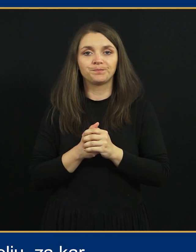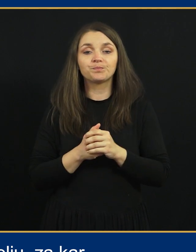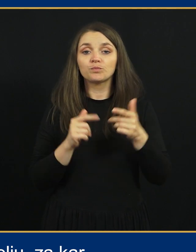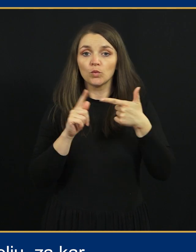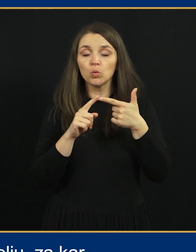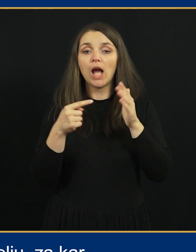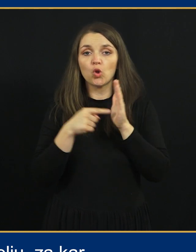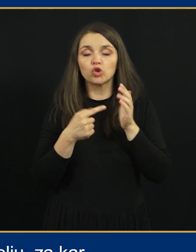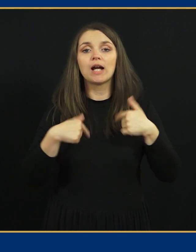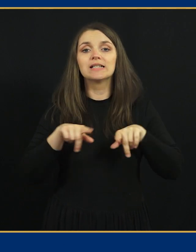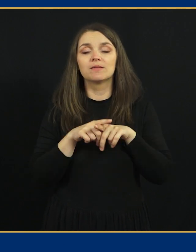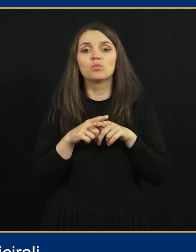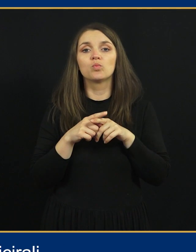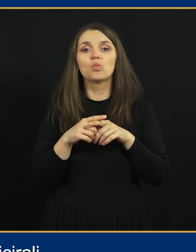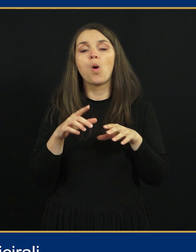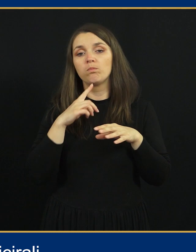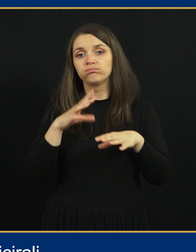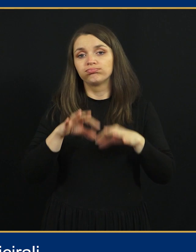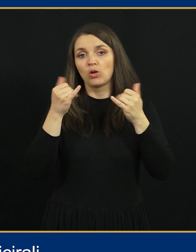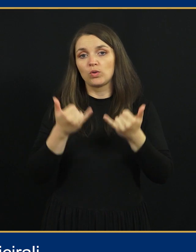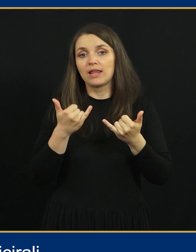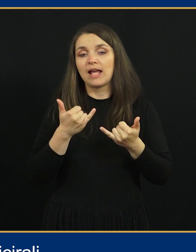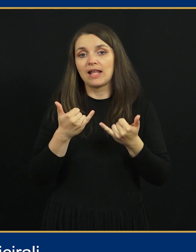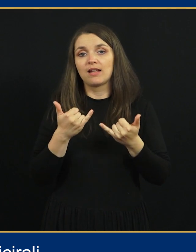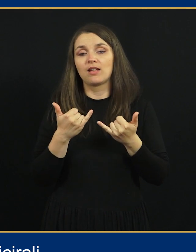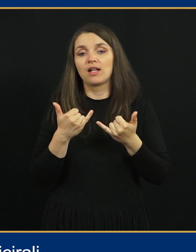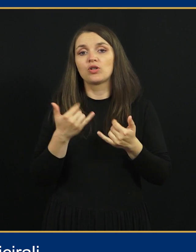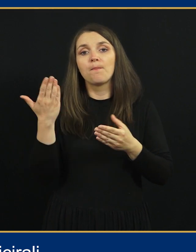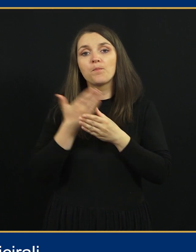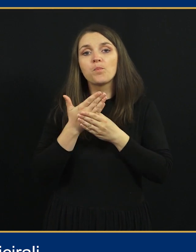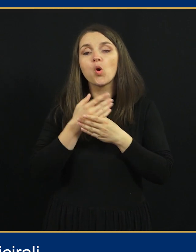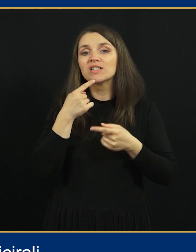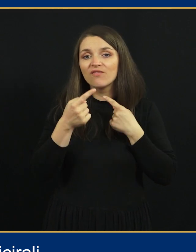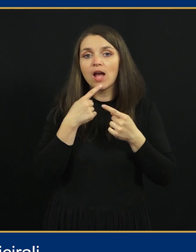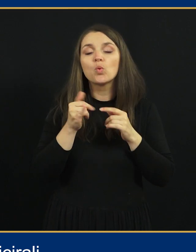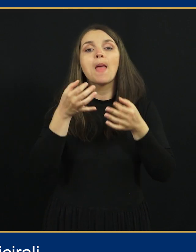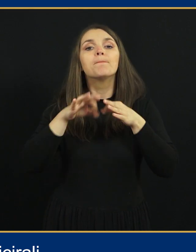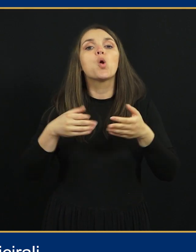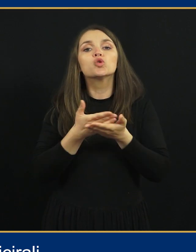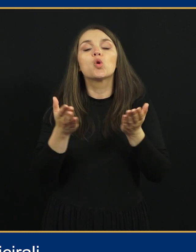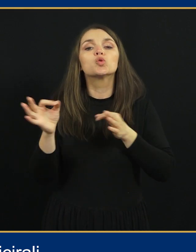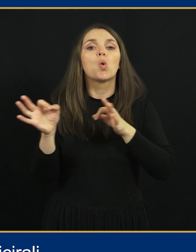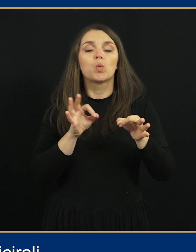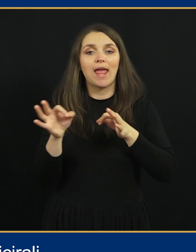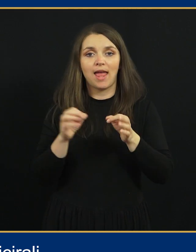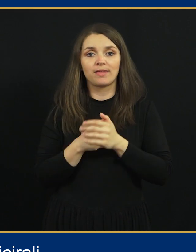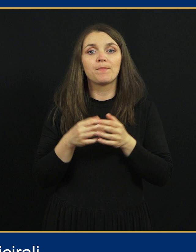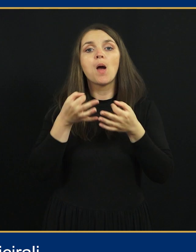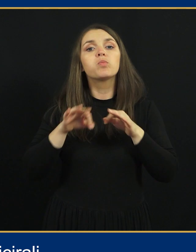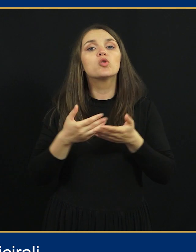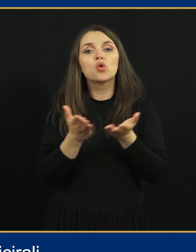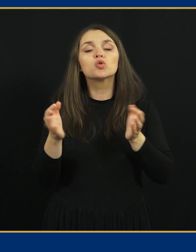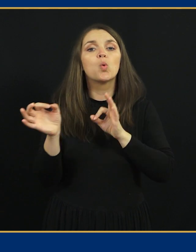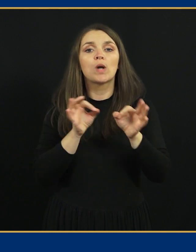neizmerno hvaležna. Druga točka, ki smo jo identificirali v današnjem posvetu, je prostorsko